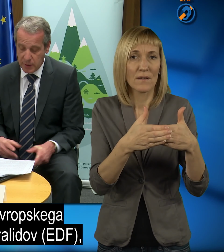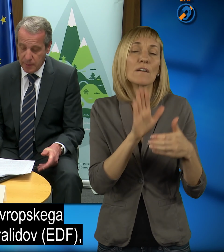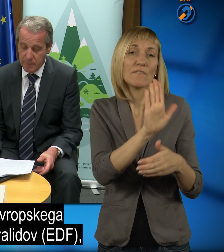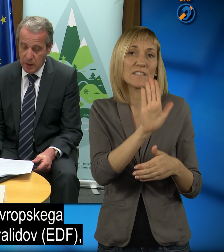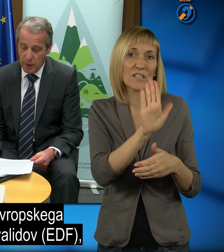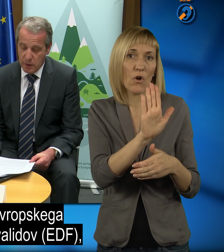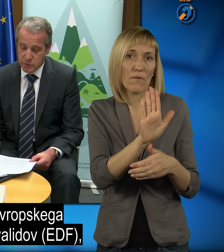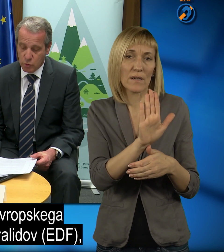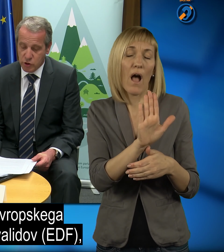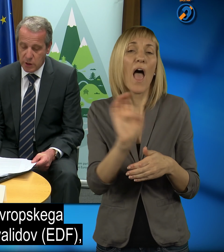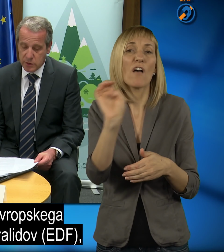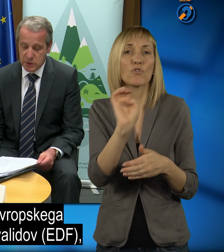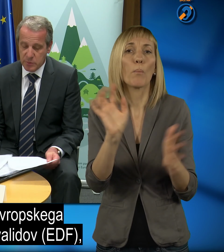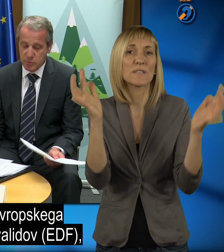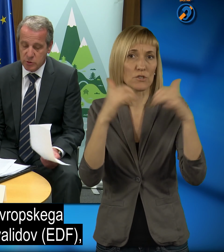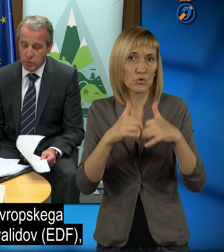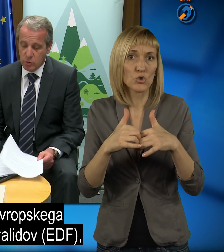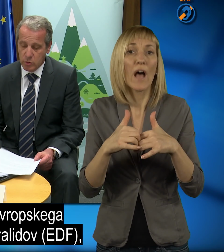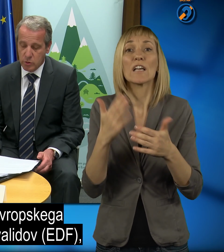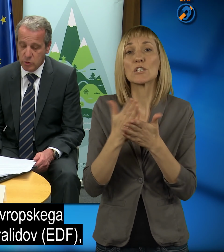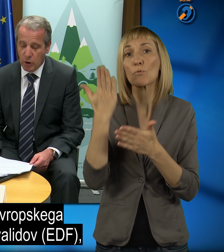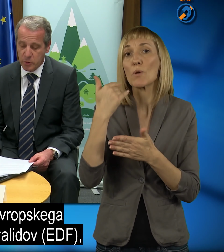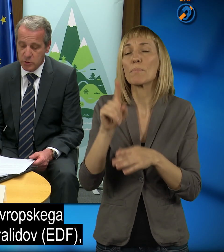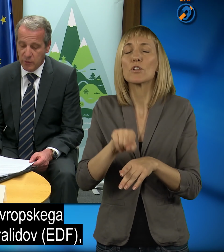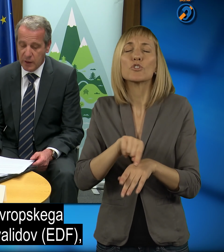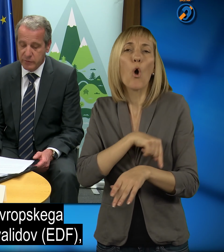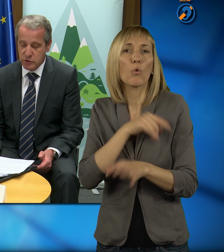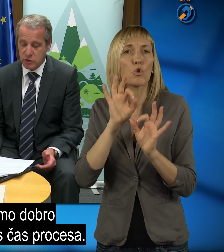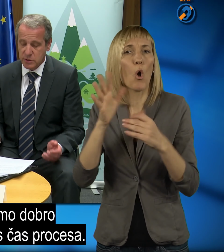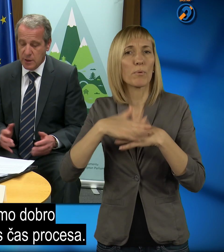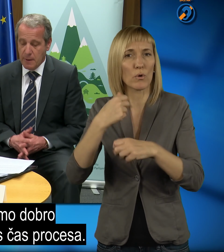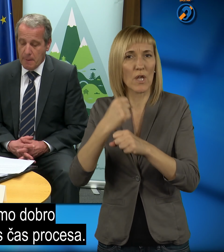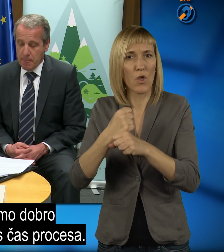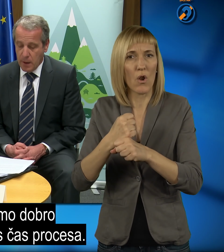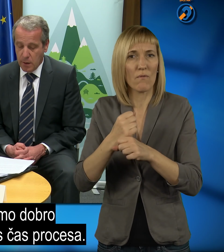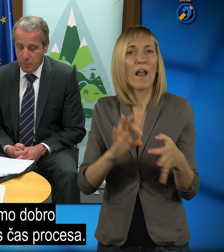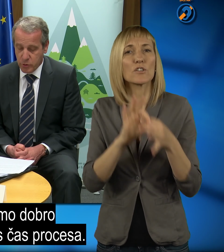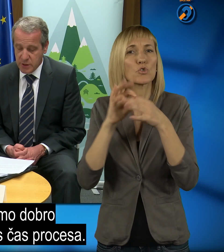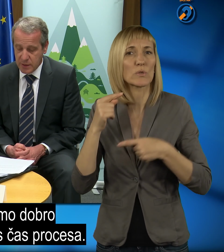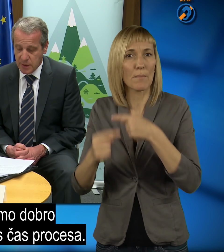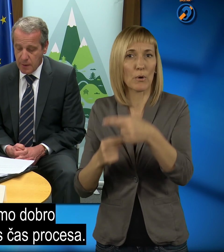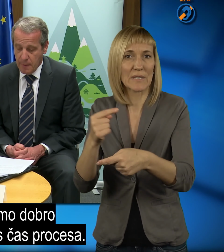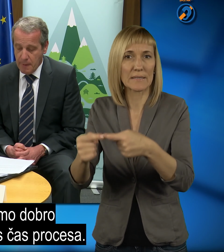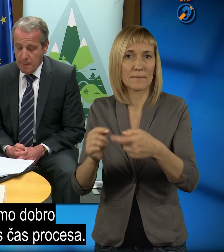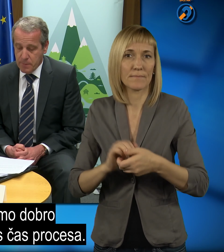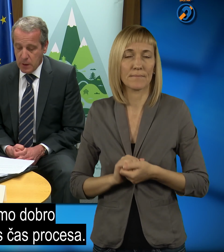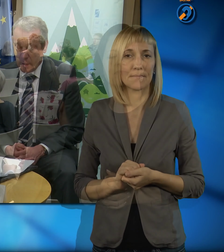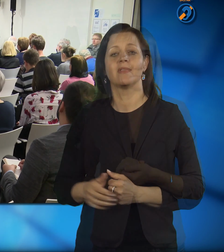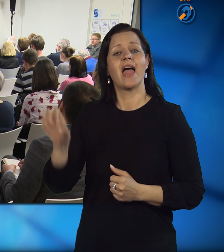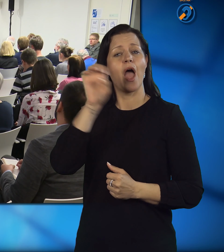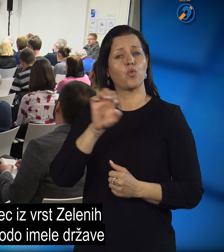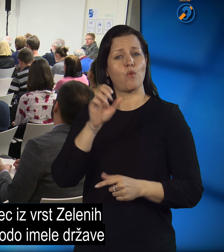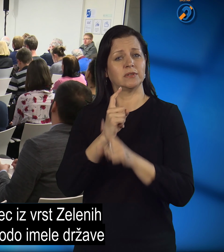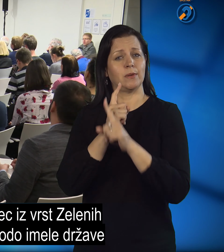evropskega zruženja. Z njimi smo zelo dobro sodelovali vse čez procesa. Evropski